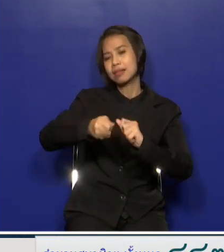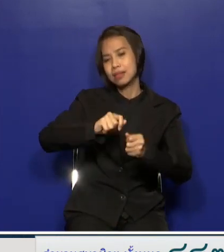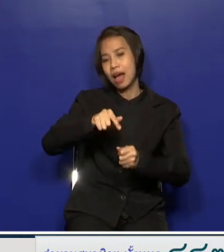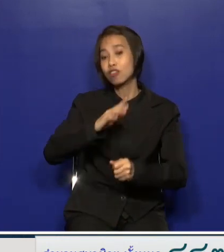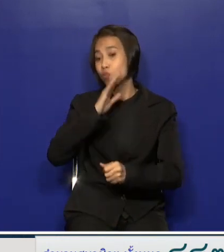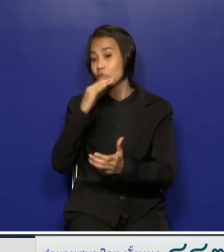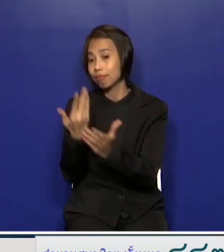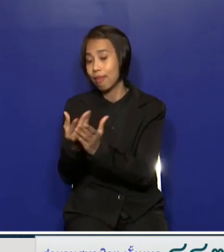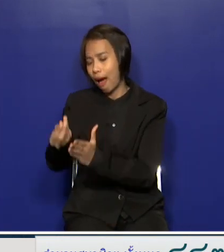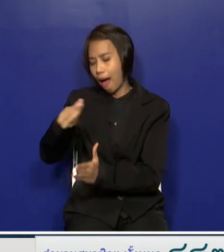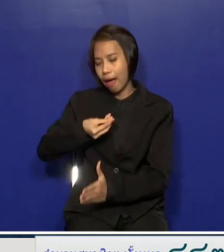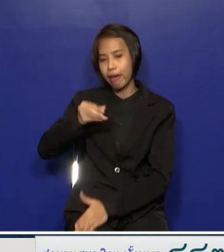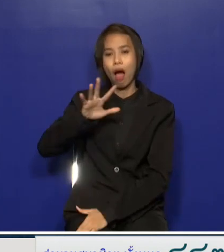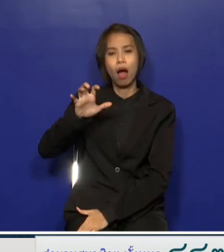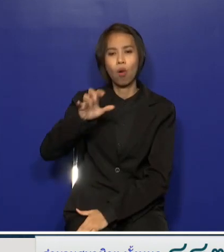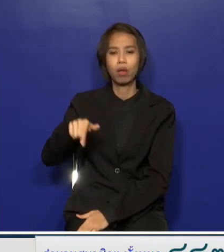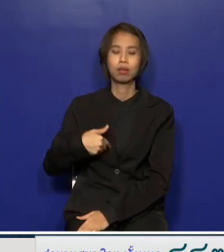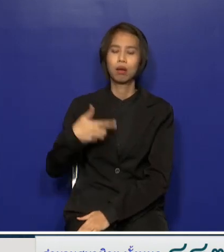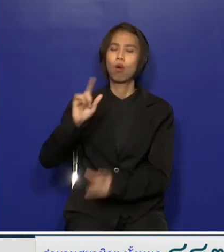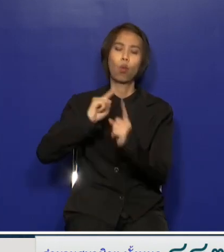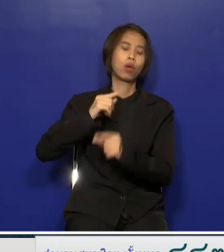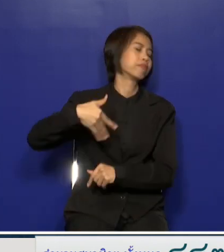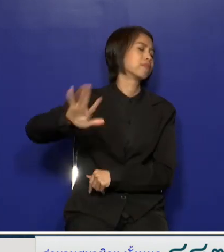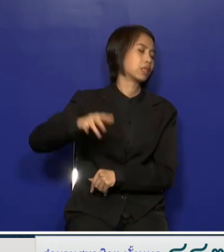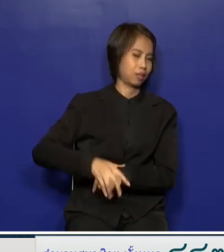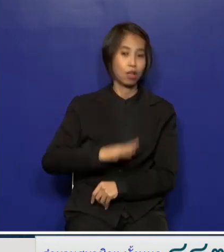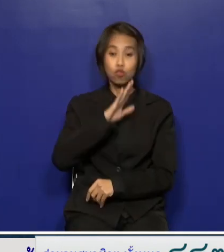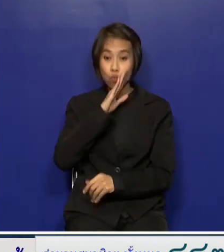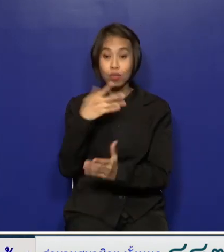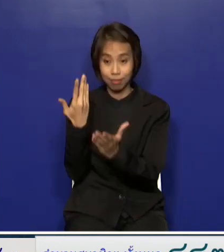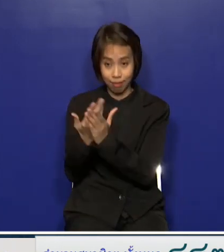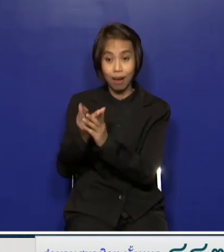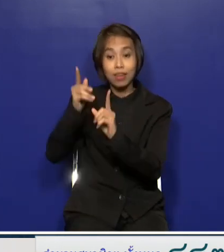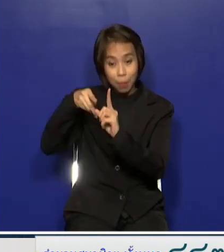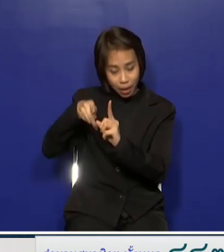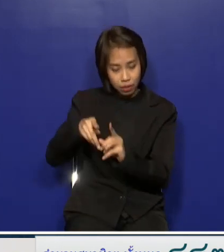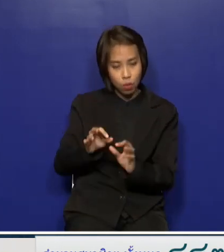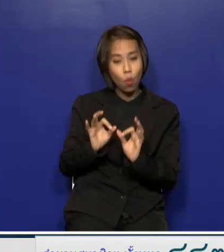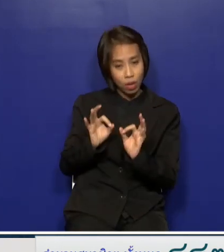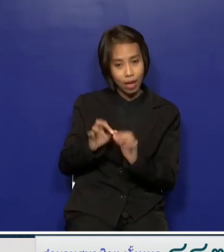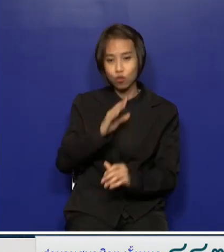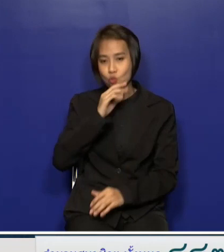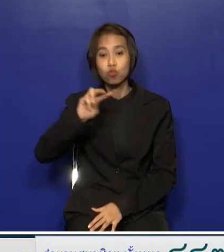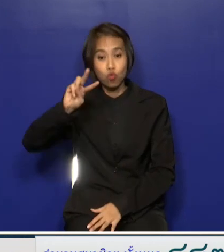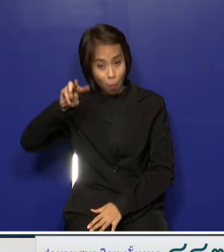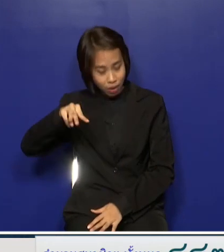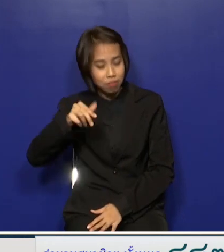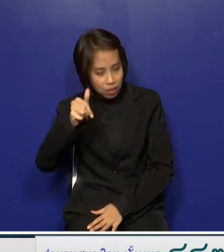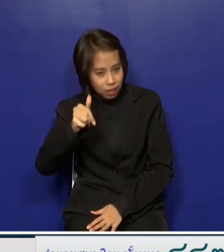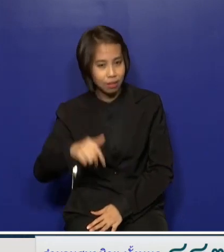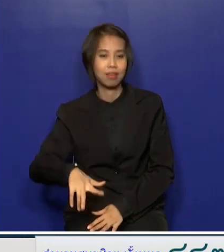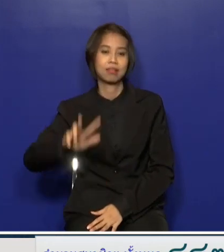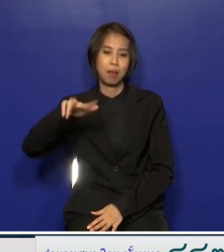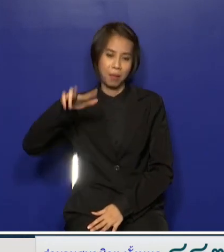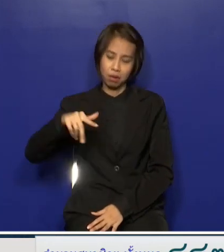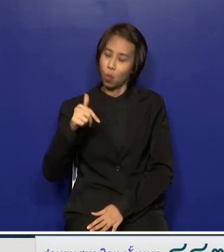ง 500 ไม่ตองเหล็ง1,000 จะแลงง่าย 2,000 ยงลกโดษ3,000 กลฐกั